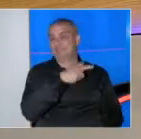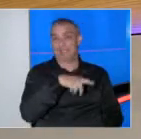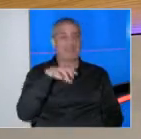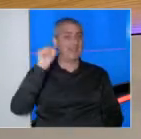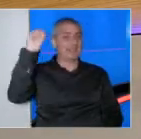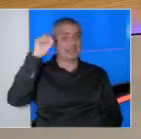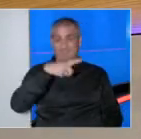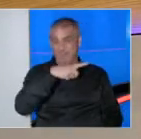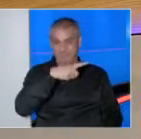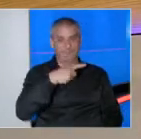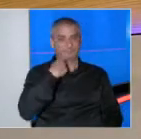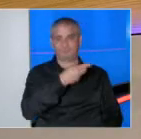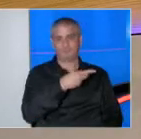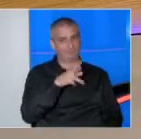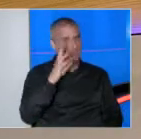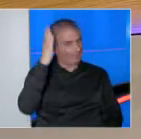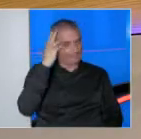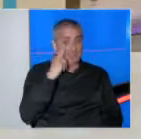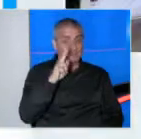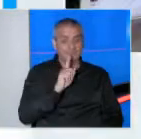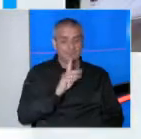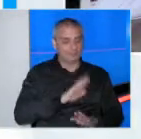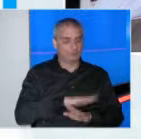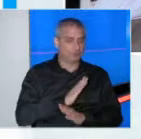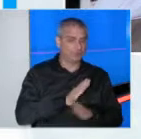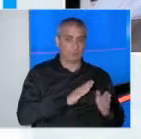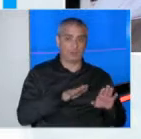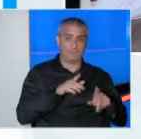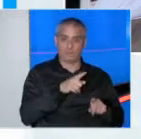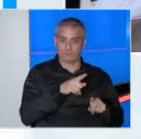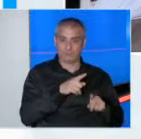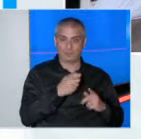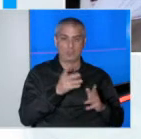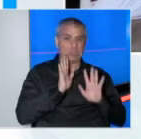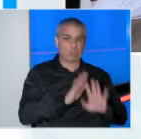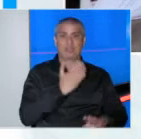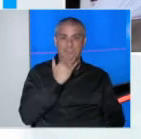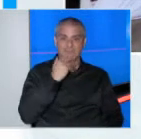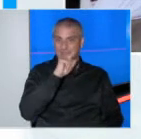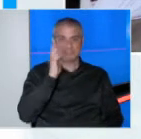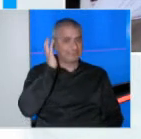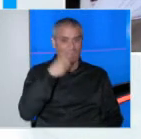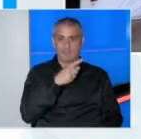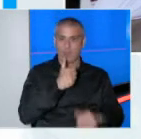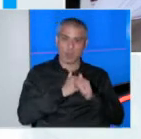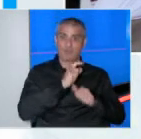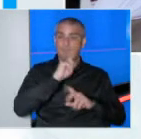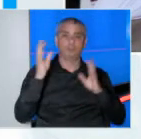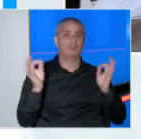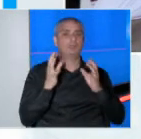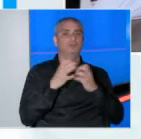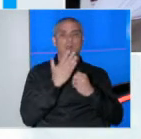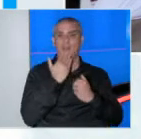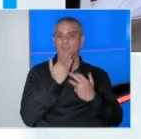מהציונות הדתית כתב, נפתלי, תסתכל מי יושב לשמאלך בממשלה. בוחרת ישראל זנדברג, שרודפת את כל מה